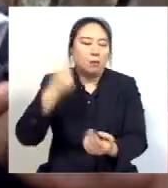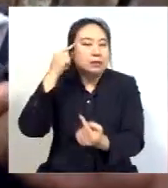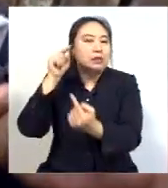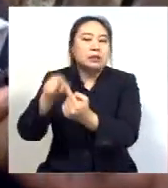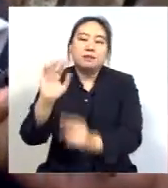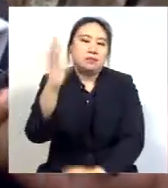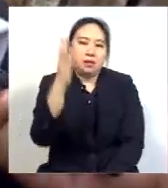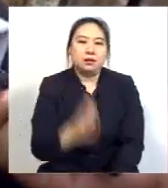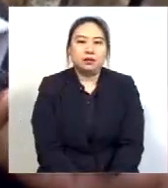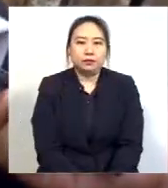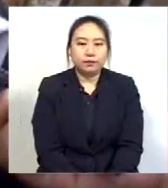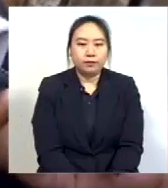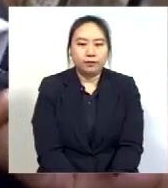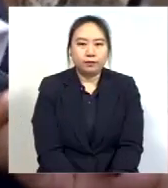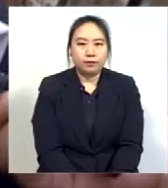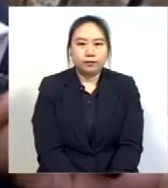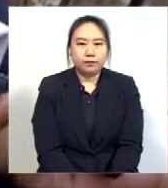แล้ว